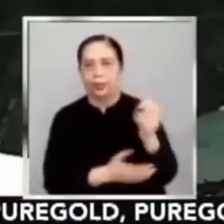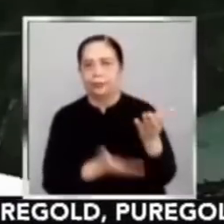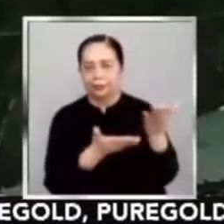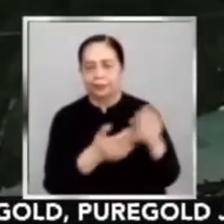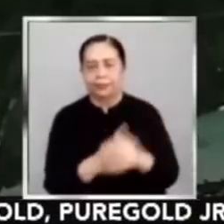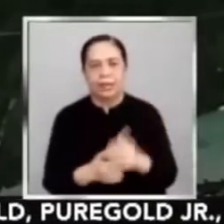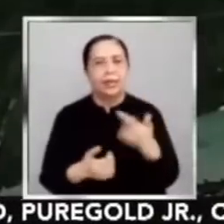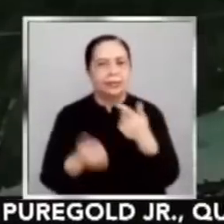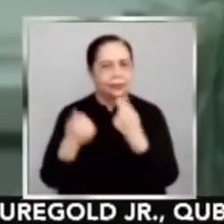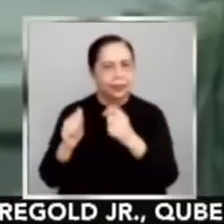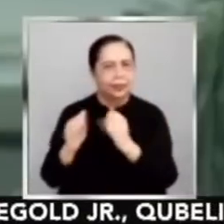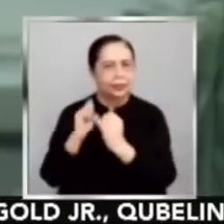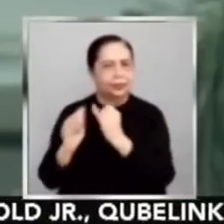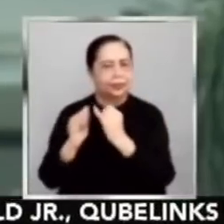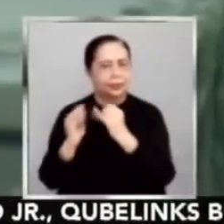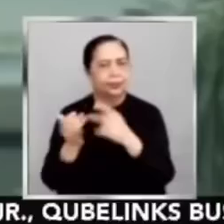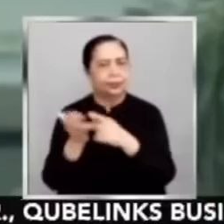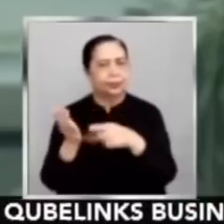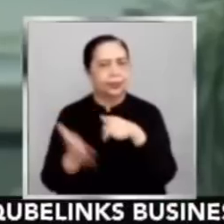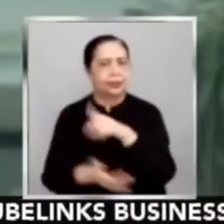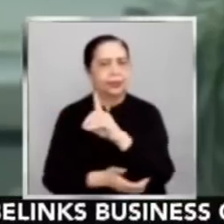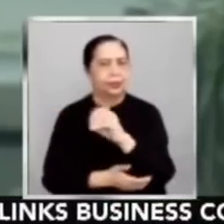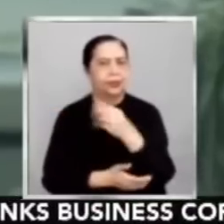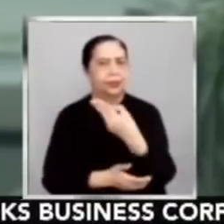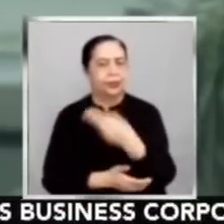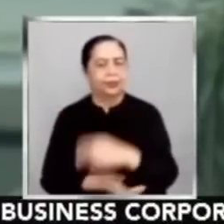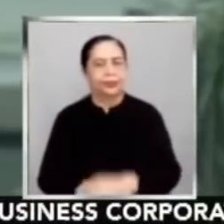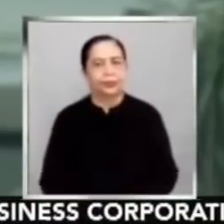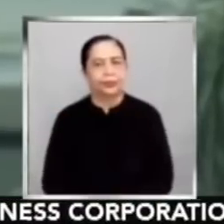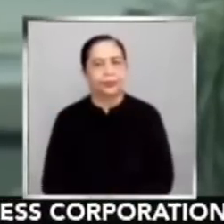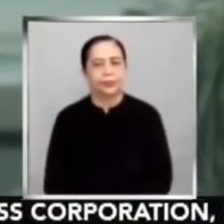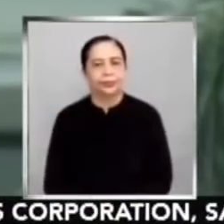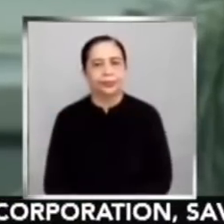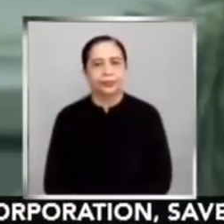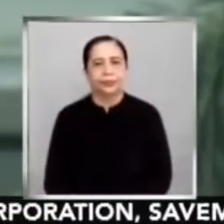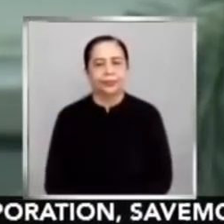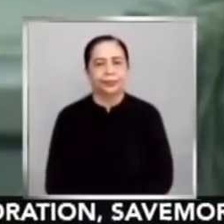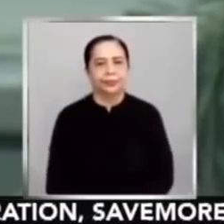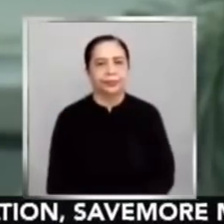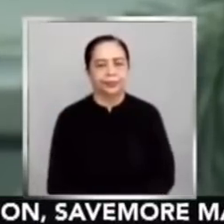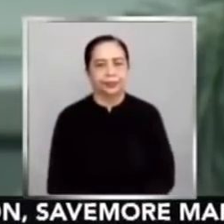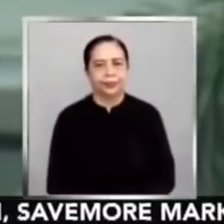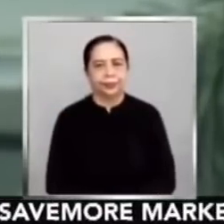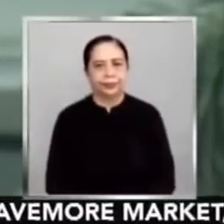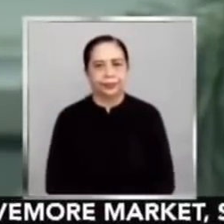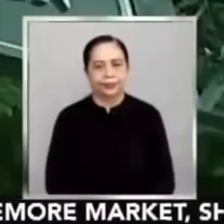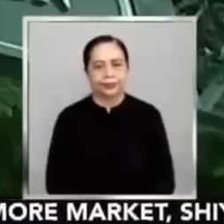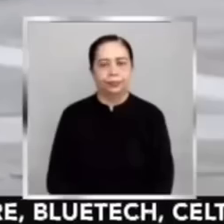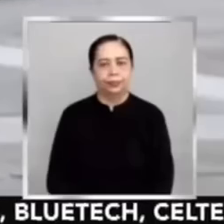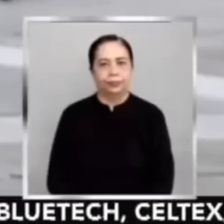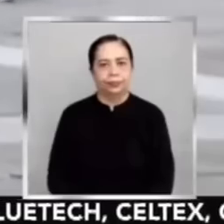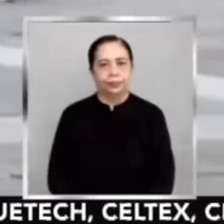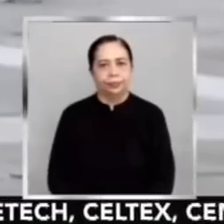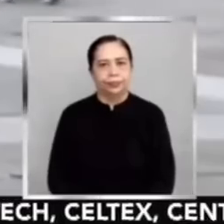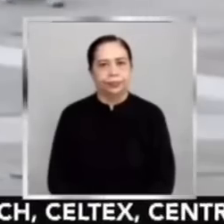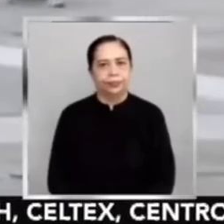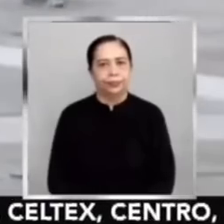naming kunin ang panig ng DOH. Para sa GMA Integrated News, Dano Tingkungko, Nakatutok, 24 Horas.